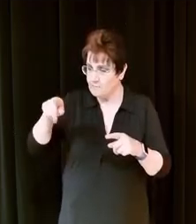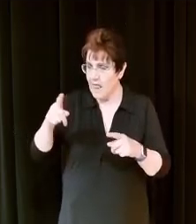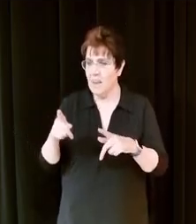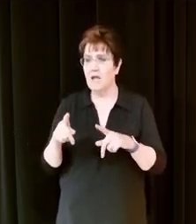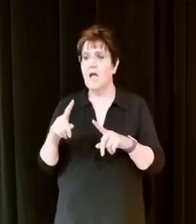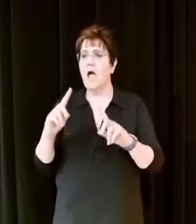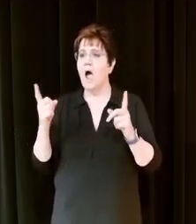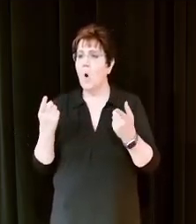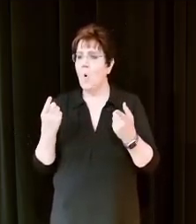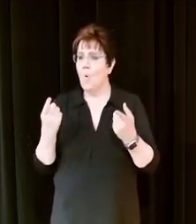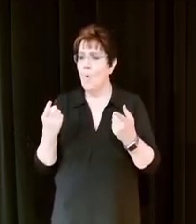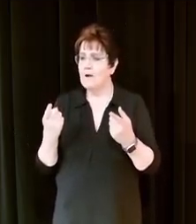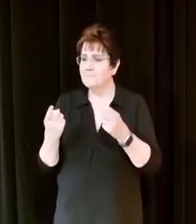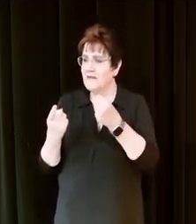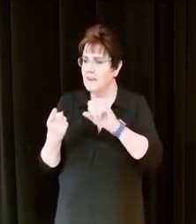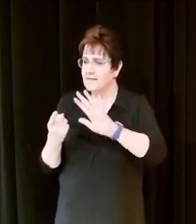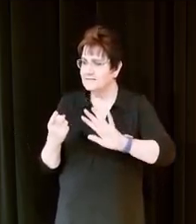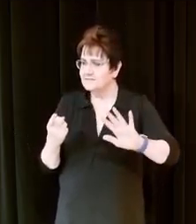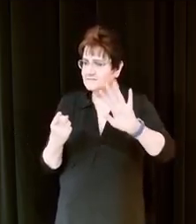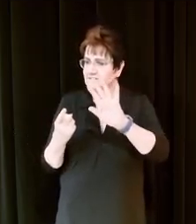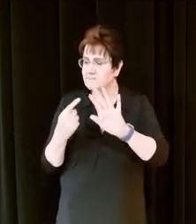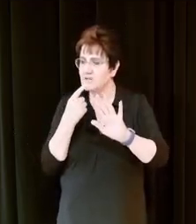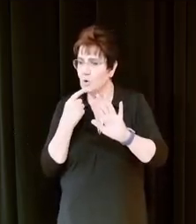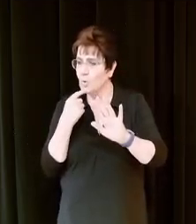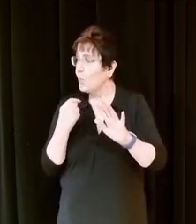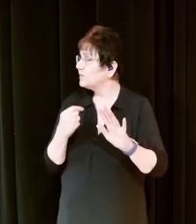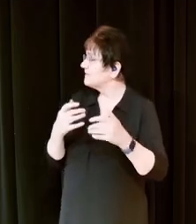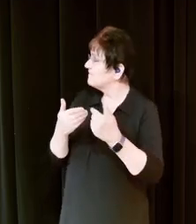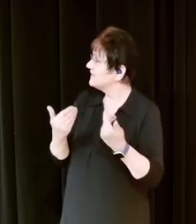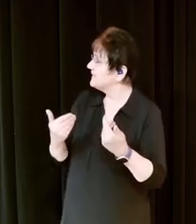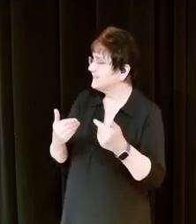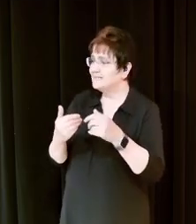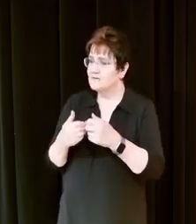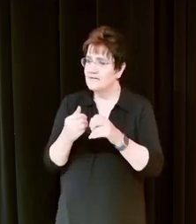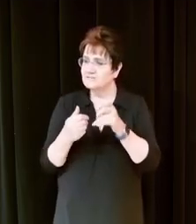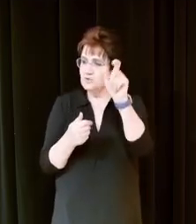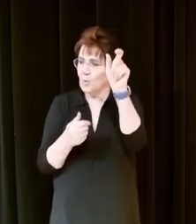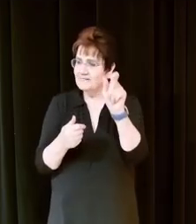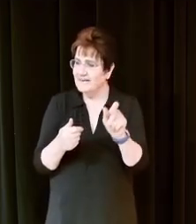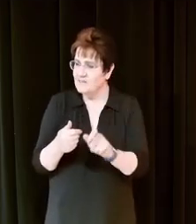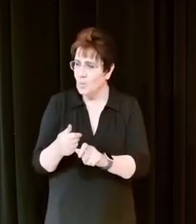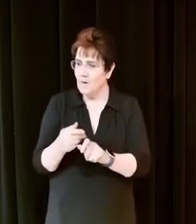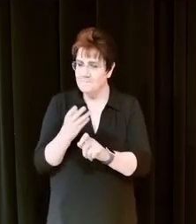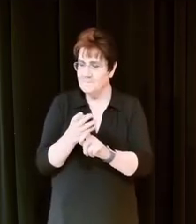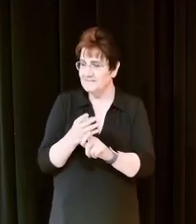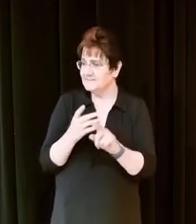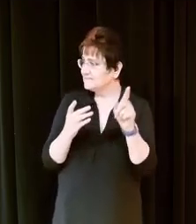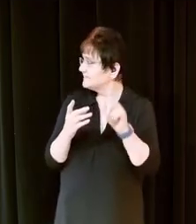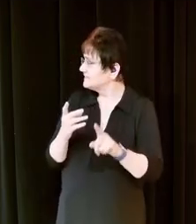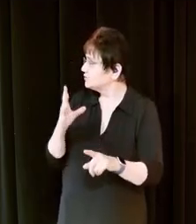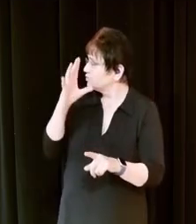diesen links jetzt durchs Rot, so eine Art Abtrennung nach links. Es geht bis ins Schwarz, da unten in